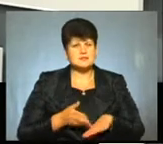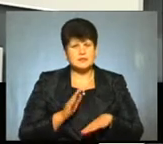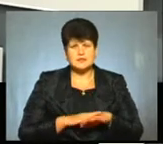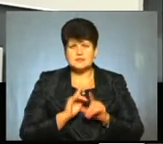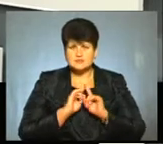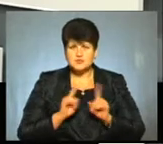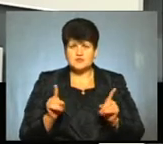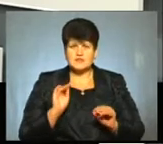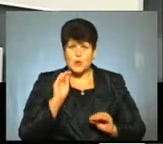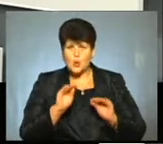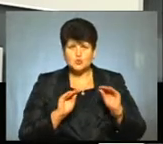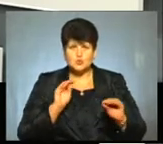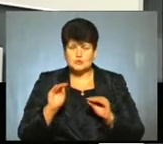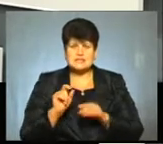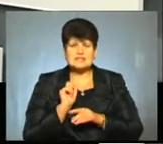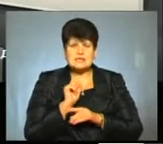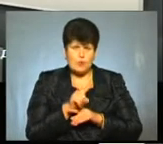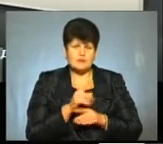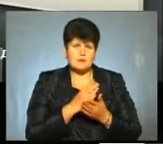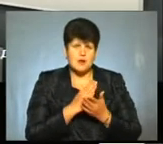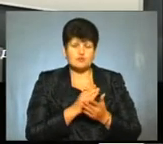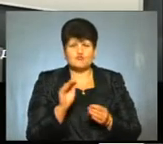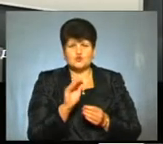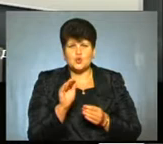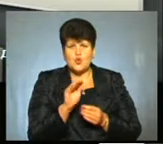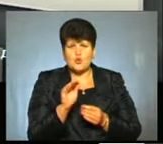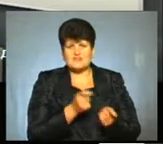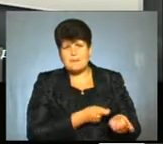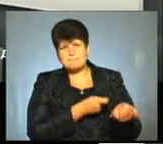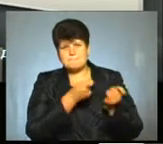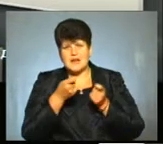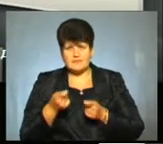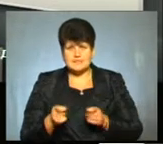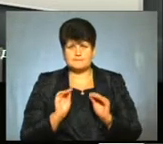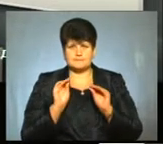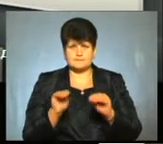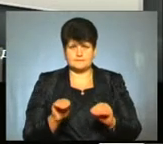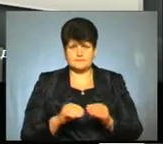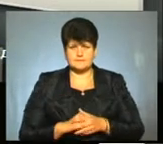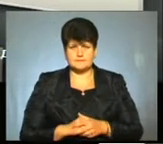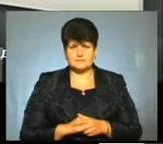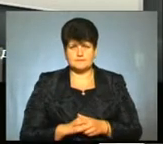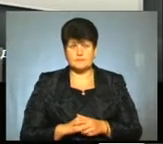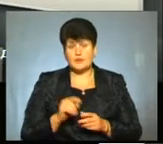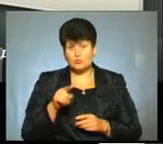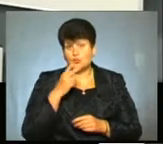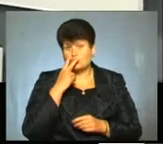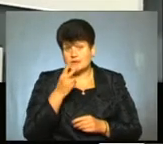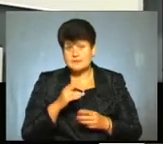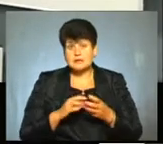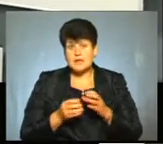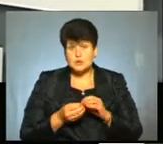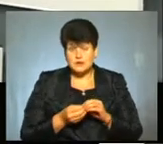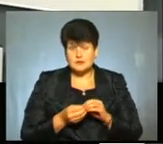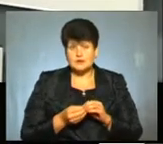доволі складні специфічні конструкції, їх замовили, їх десь мають в жовтні провести і їх мають встановлювати. Тому подивимося